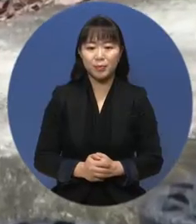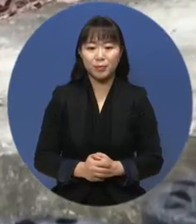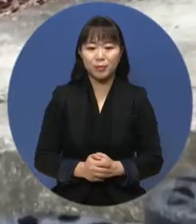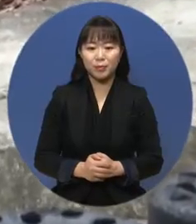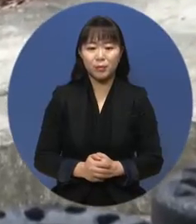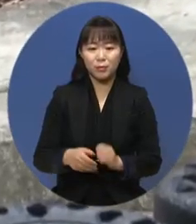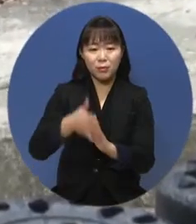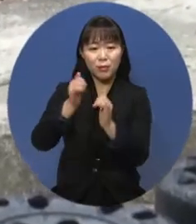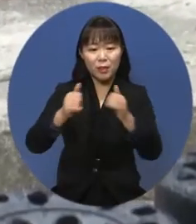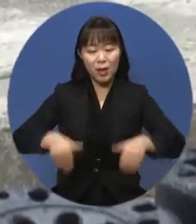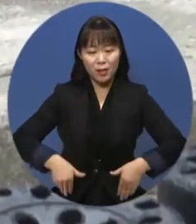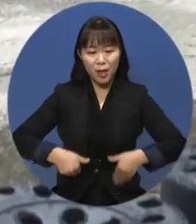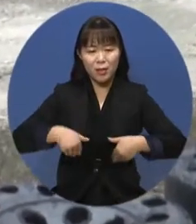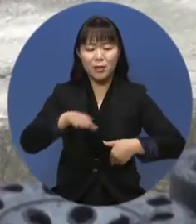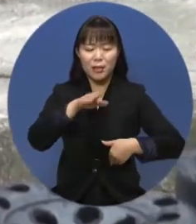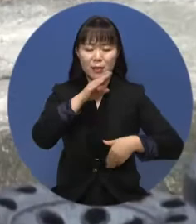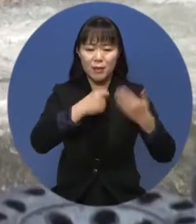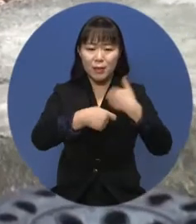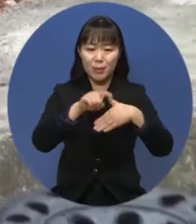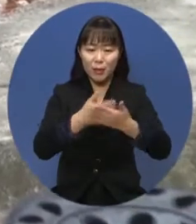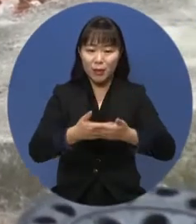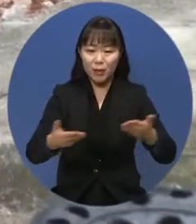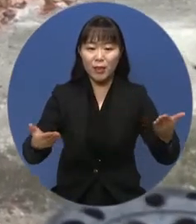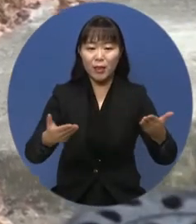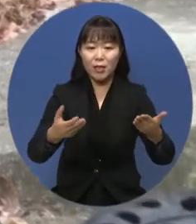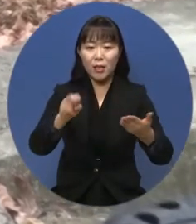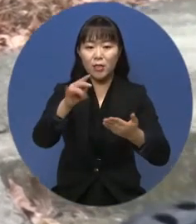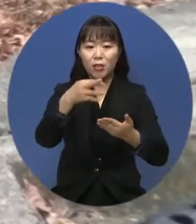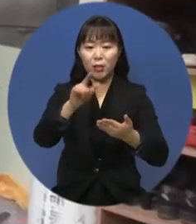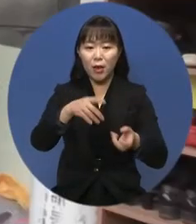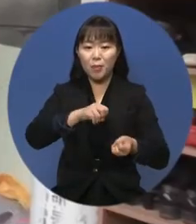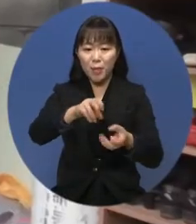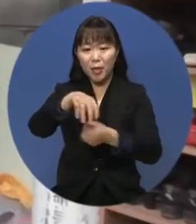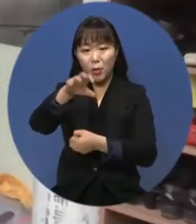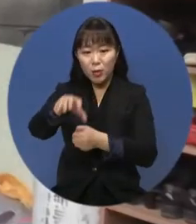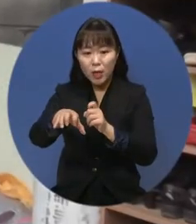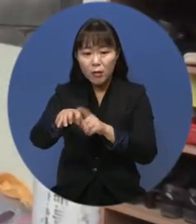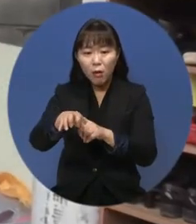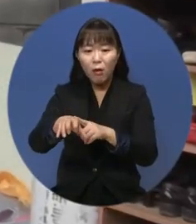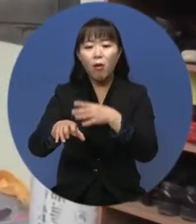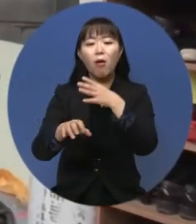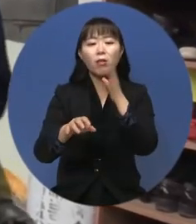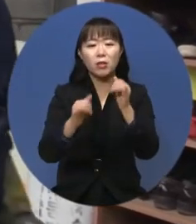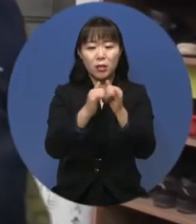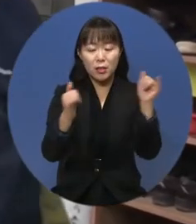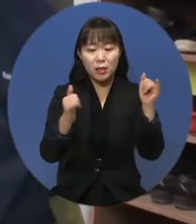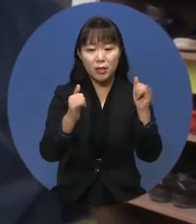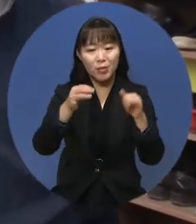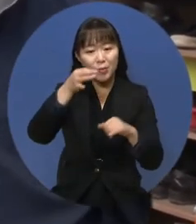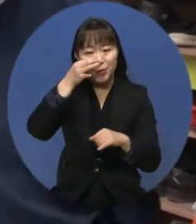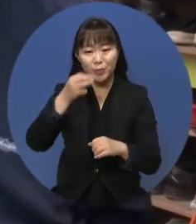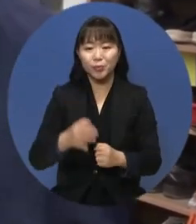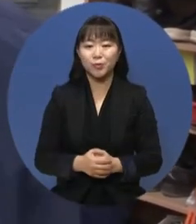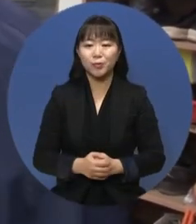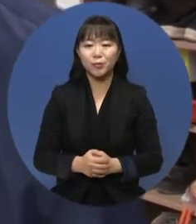시민들의 따뜻한 진심이 전해지는 연탄배달 1장에서 대상 어르신들을 만나보았습니다